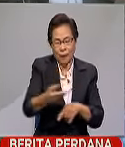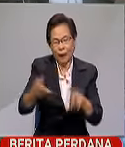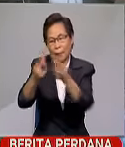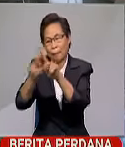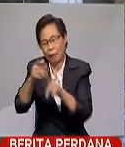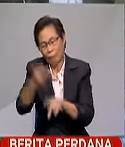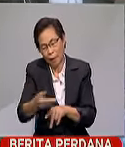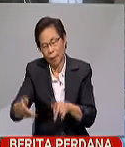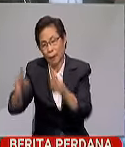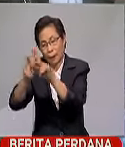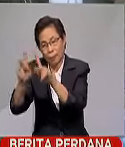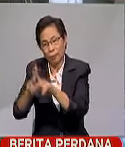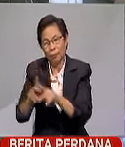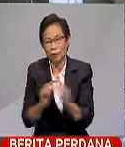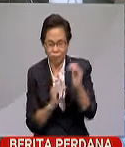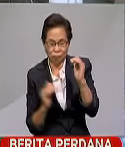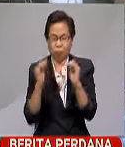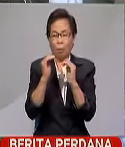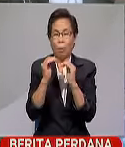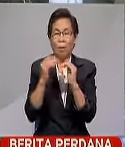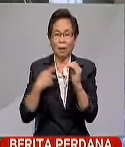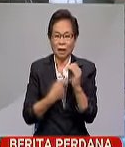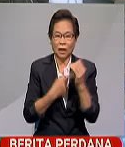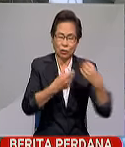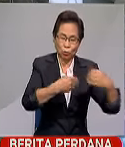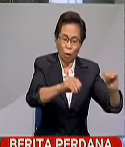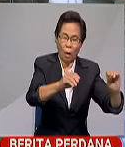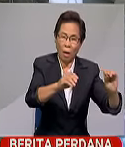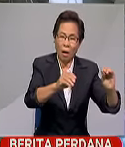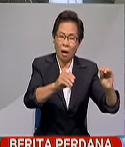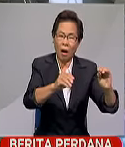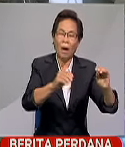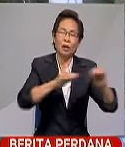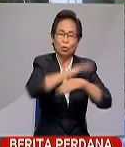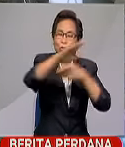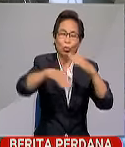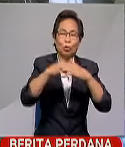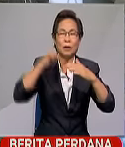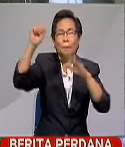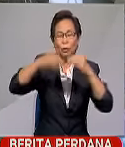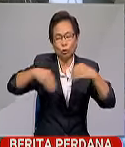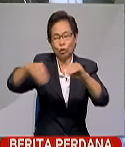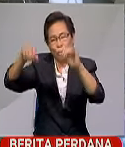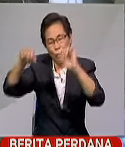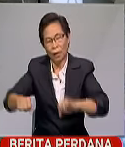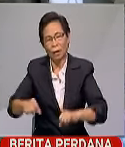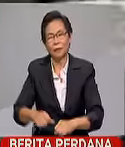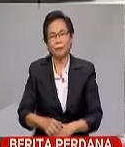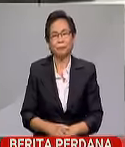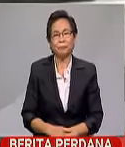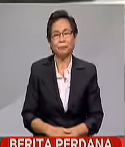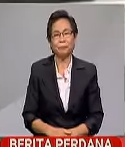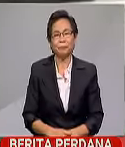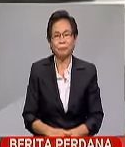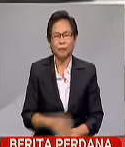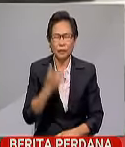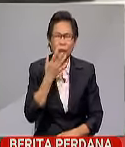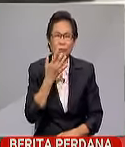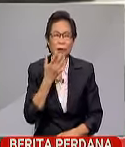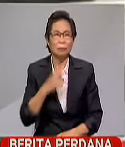tapi standing lah boleh kita produkkan ke seluruh Sabah lah. Memang lain pada yang lain lah. Nah,